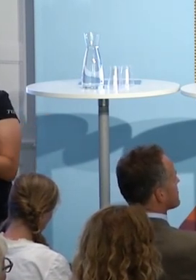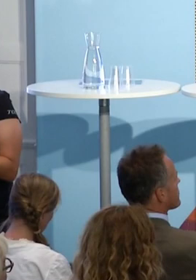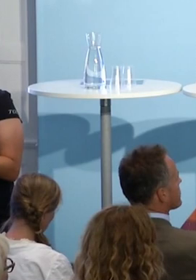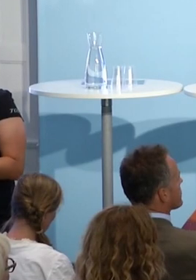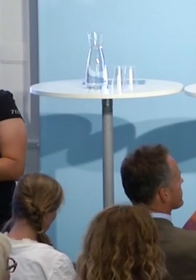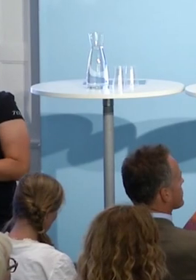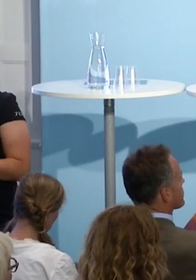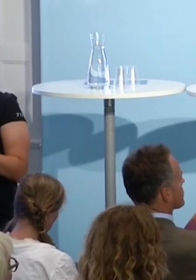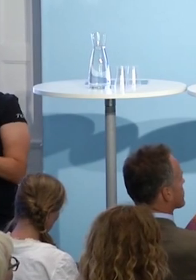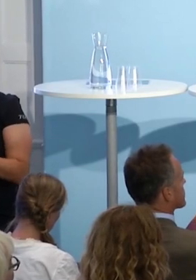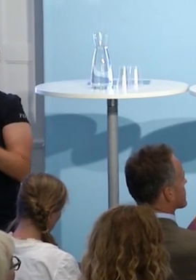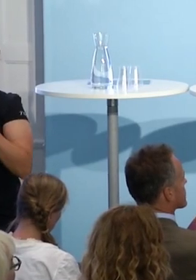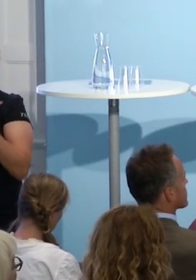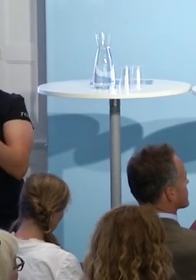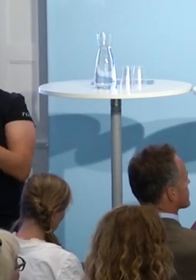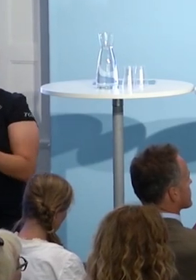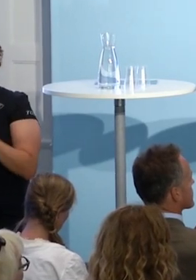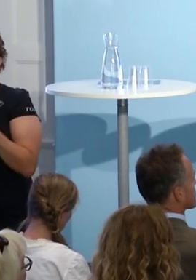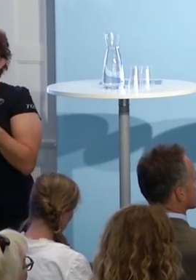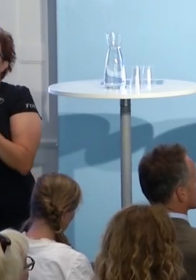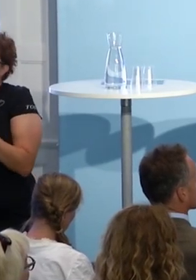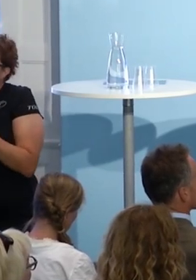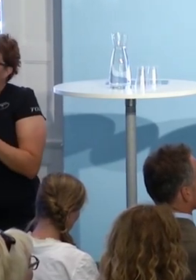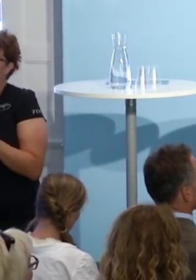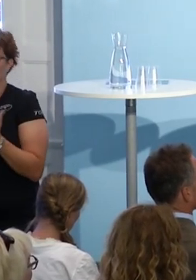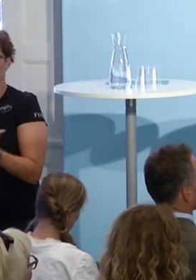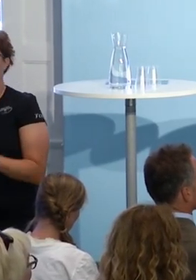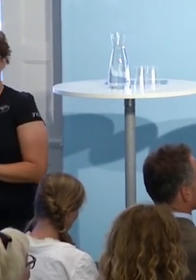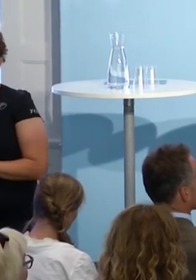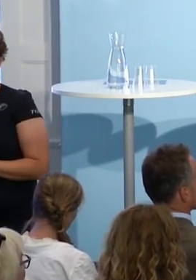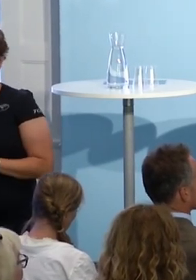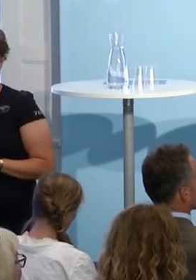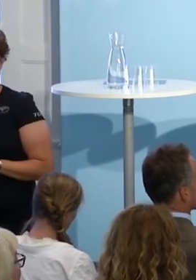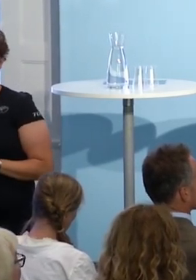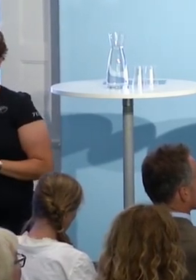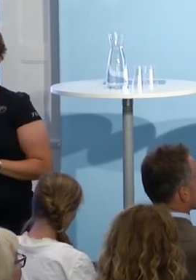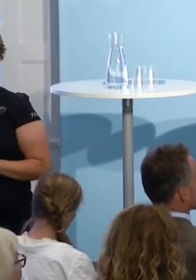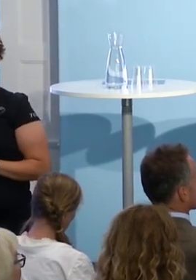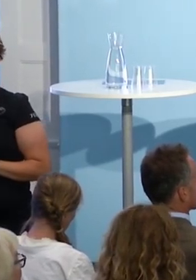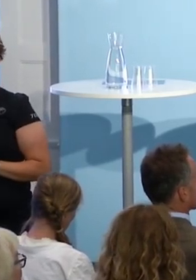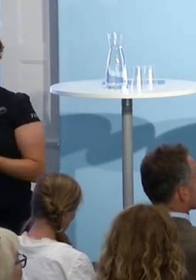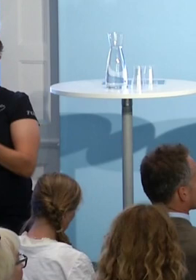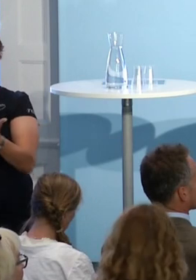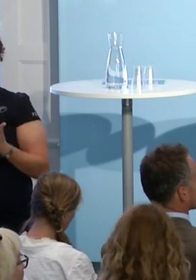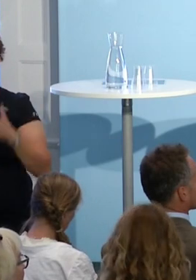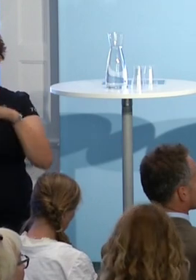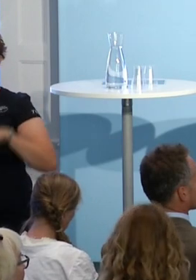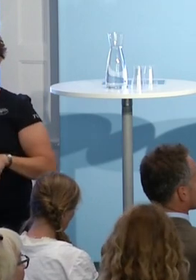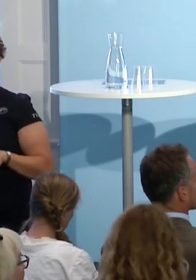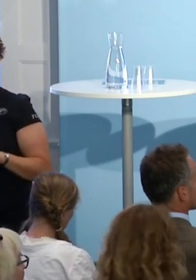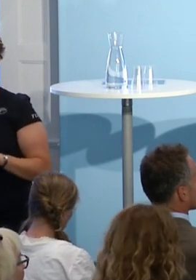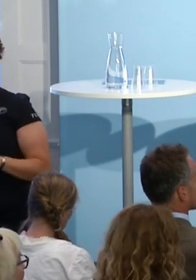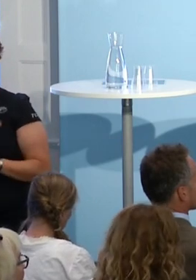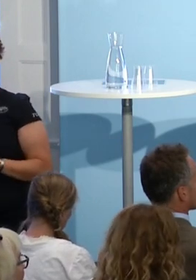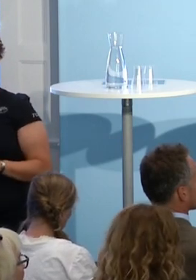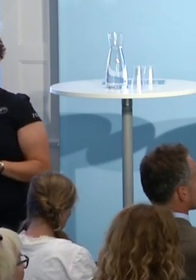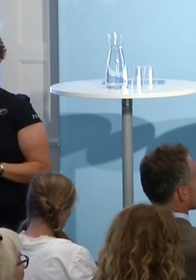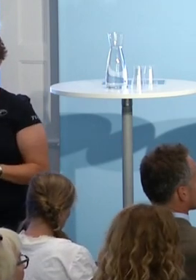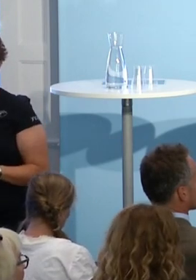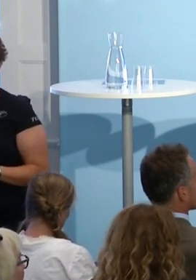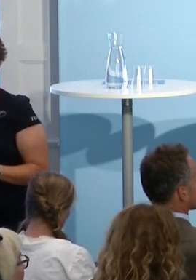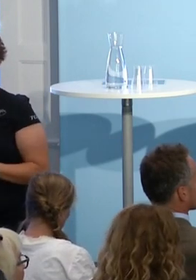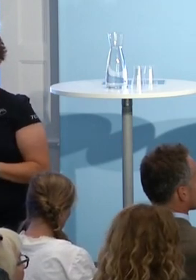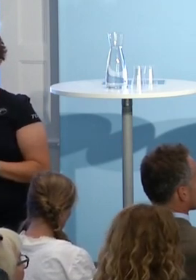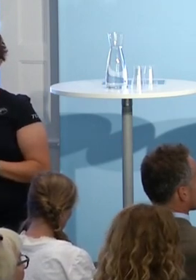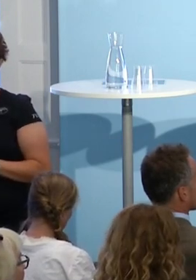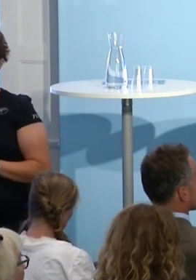för publikfrågor, men det kan tänkas att vi får någon möjlighet till detta. Välkomna hit Ann-Sofie Hermansson,